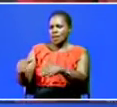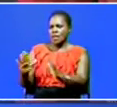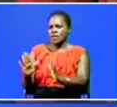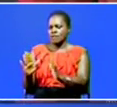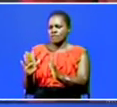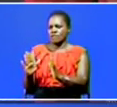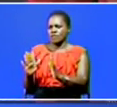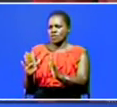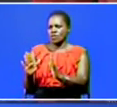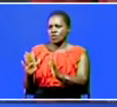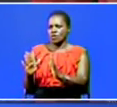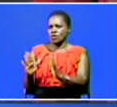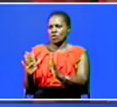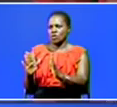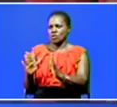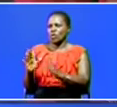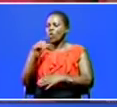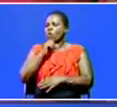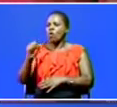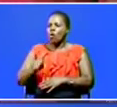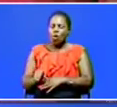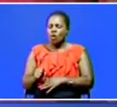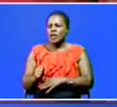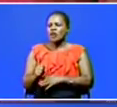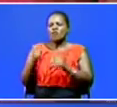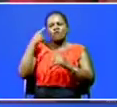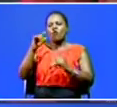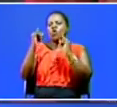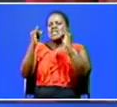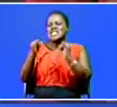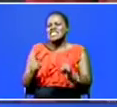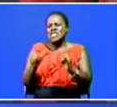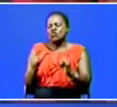mpacho mpachao kwa msala